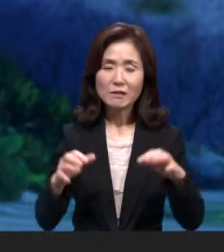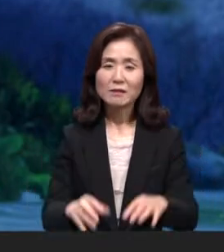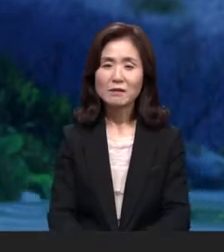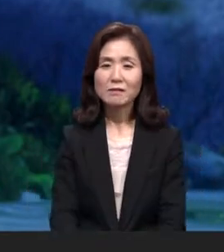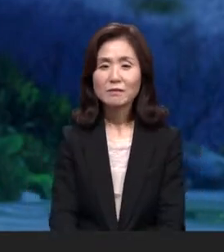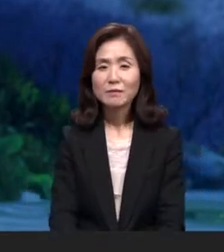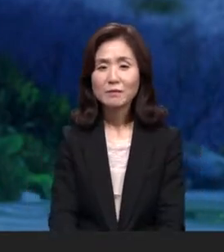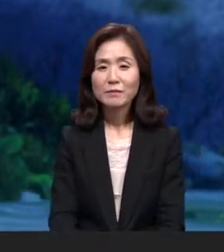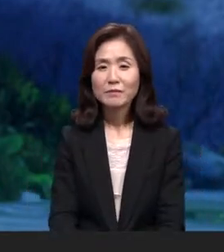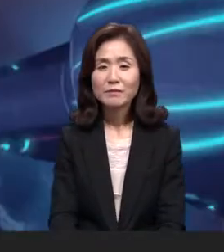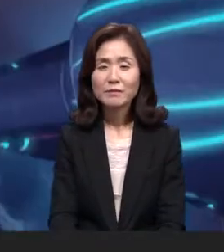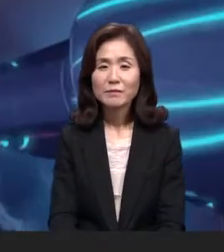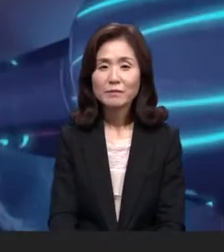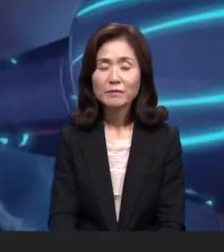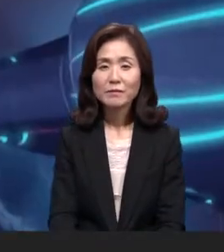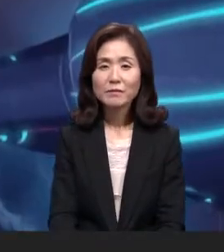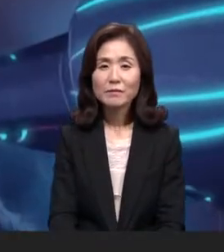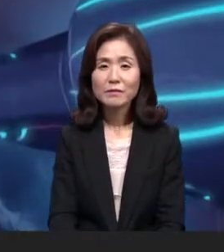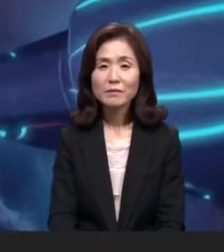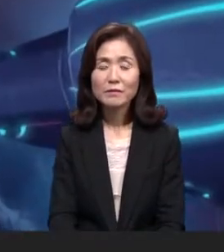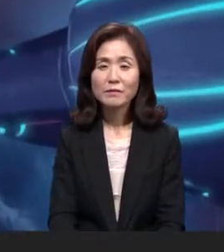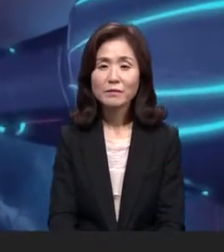와우 와우.